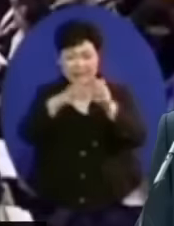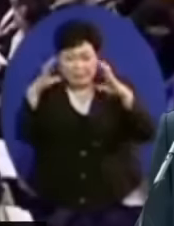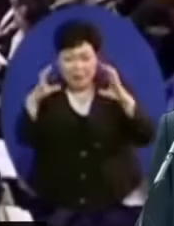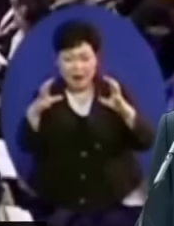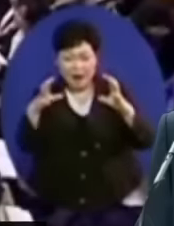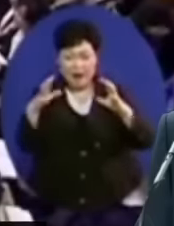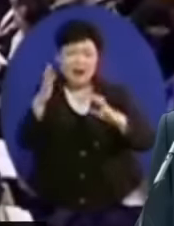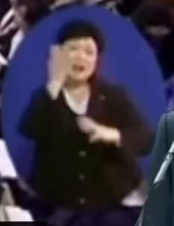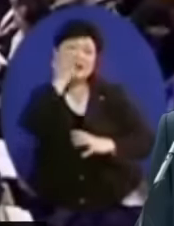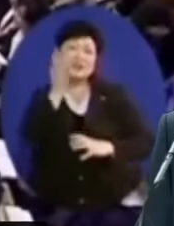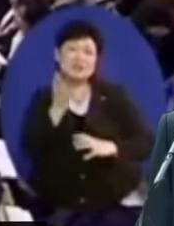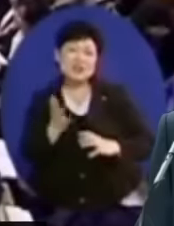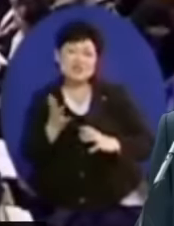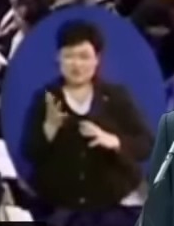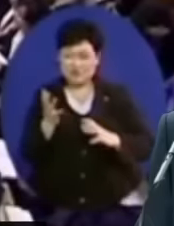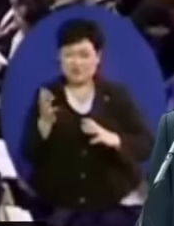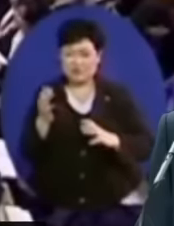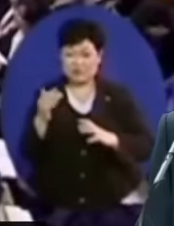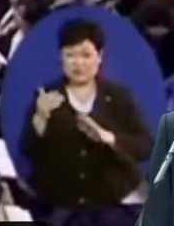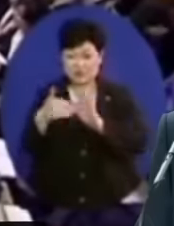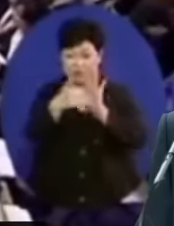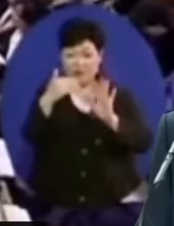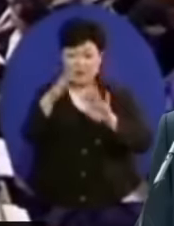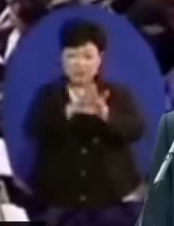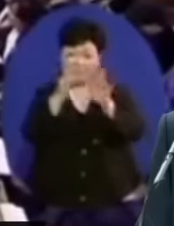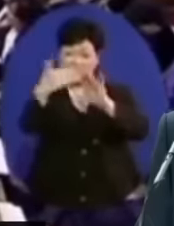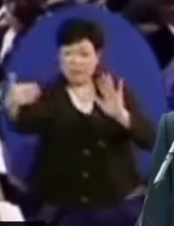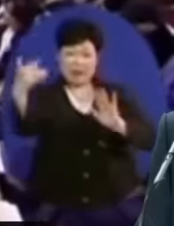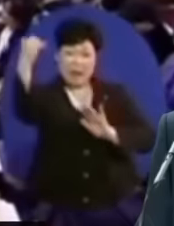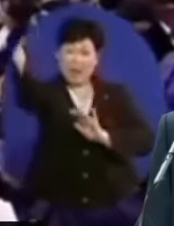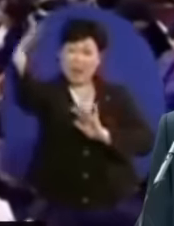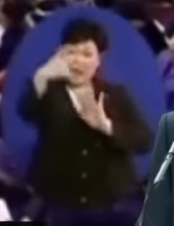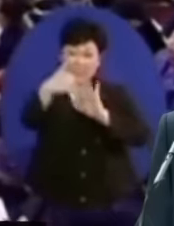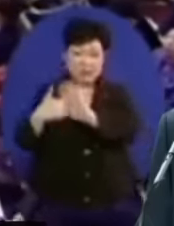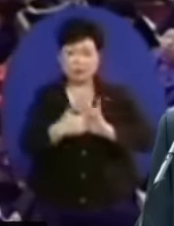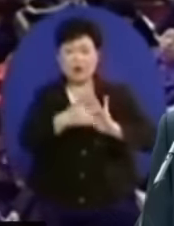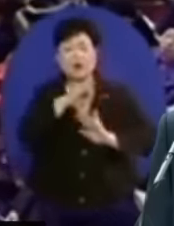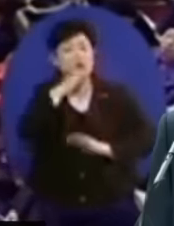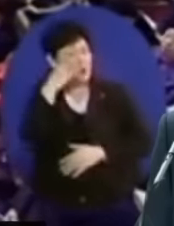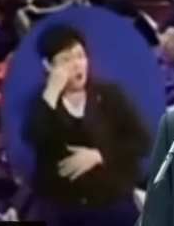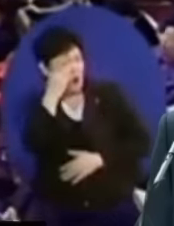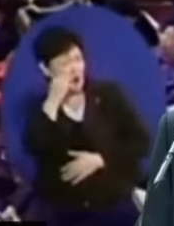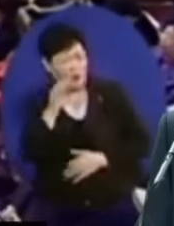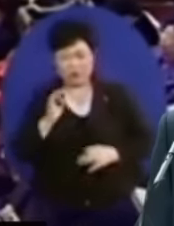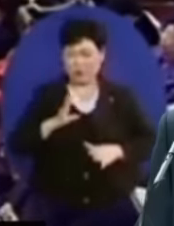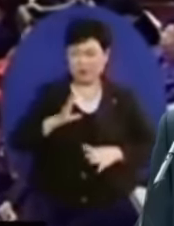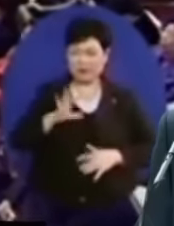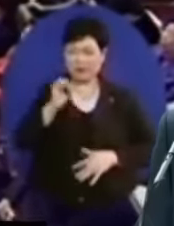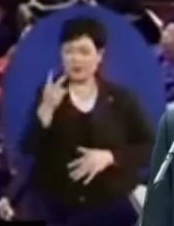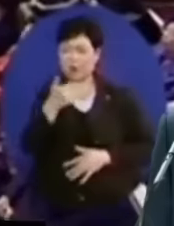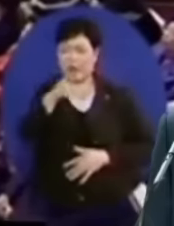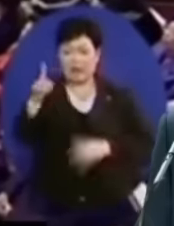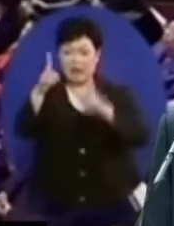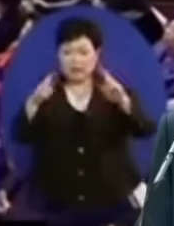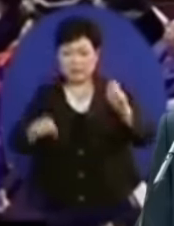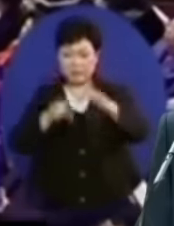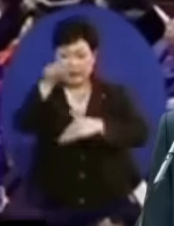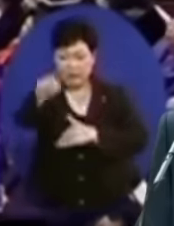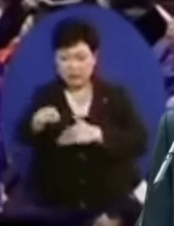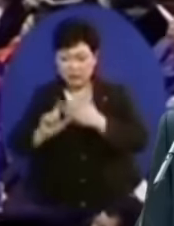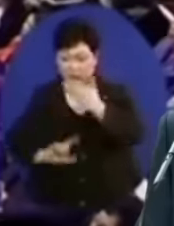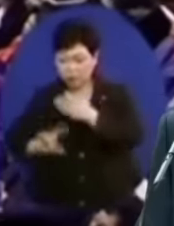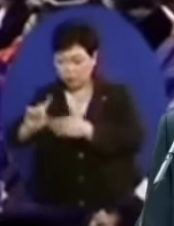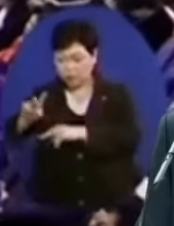희한하다. 어떻게 이런 일이 있냐. 요나가 성읍에서 나가서 그 성읍 동쪽에